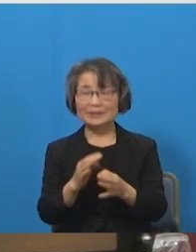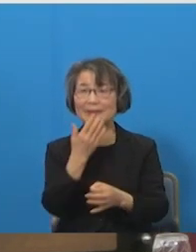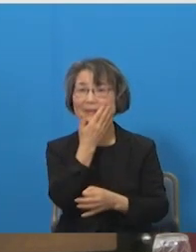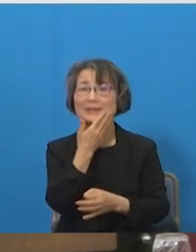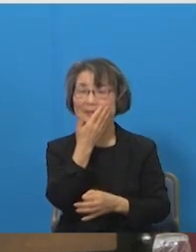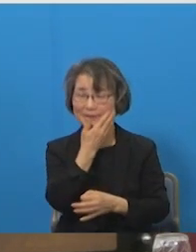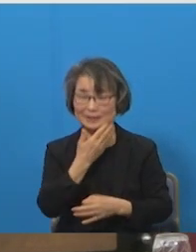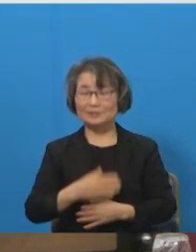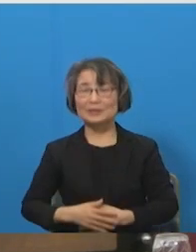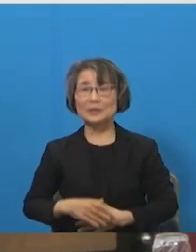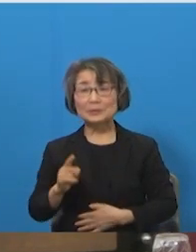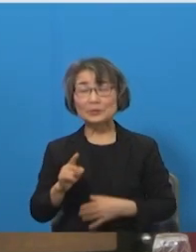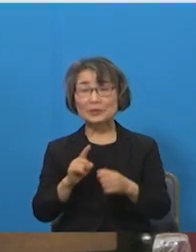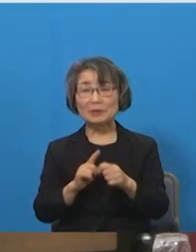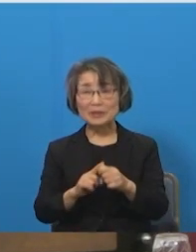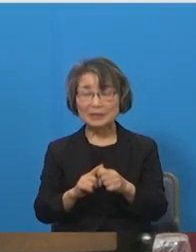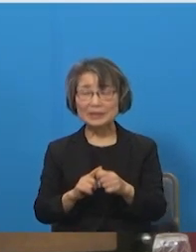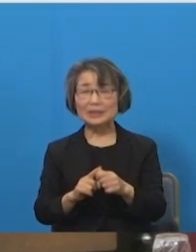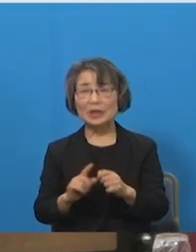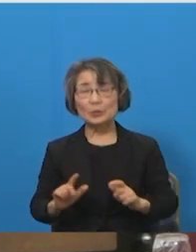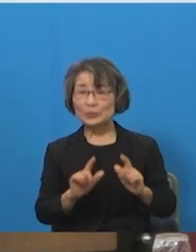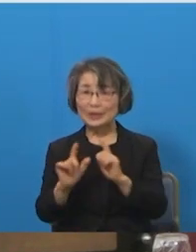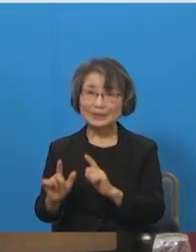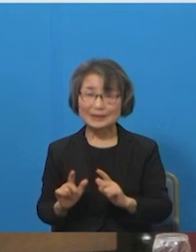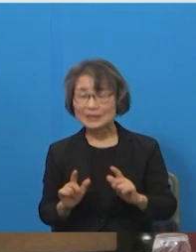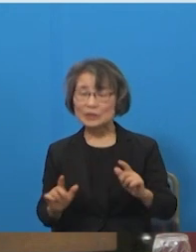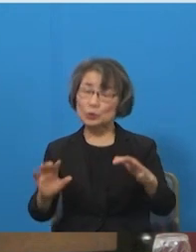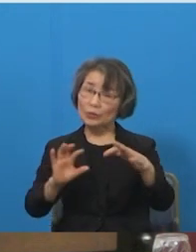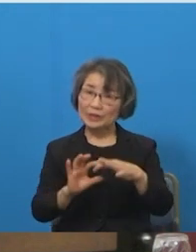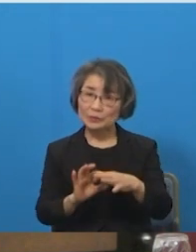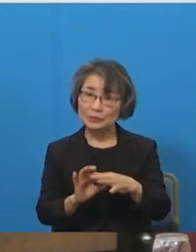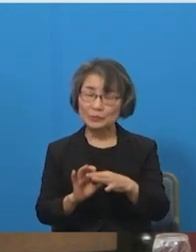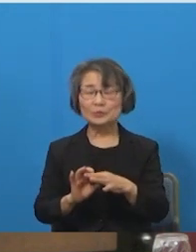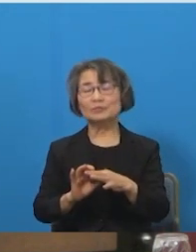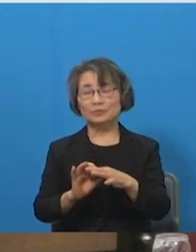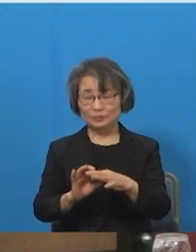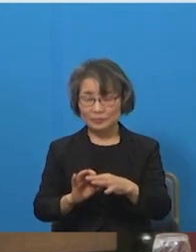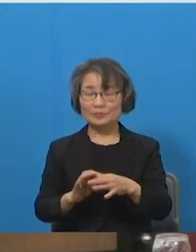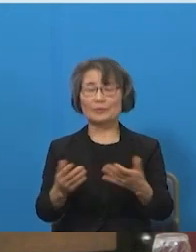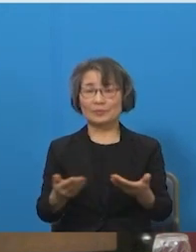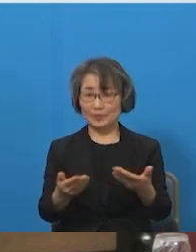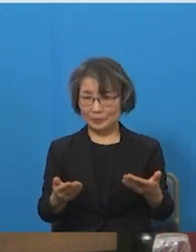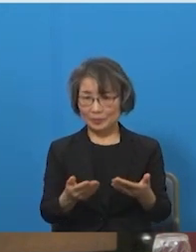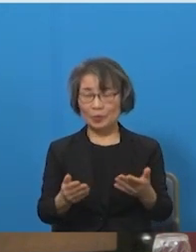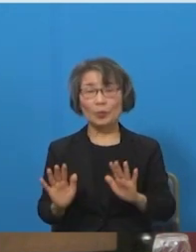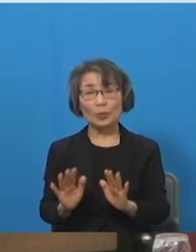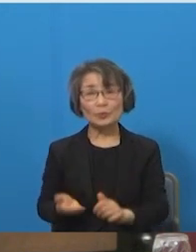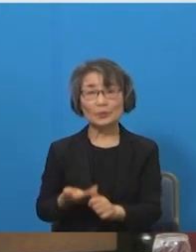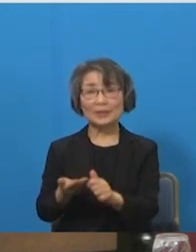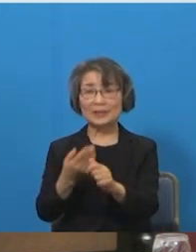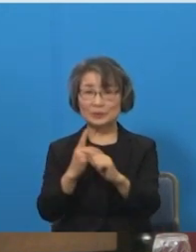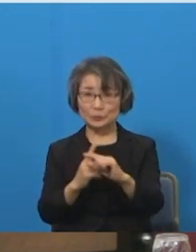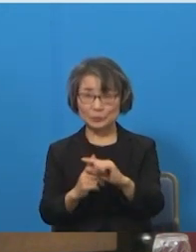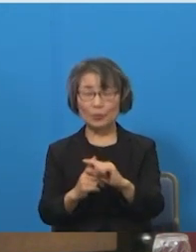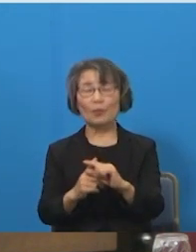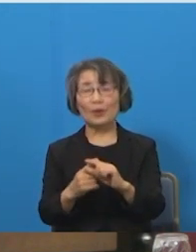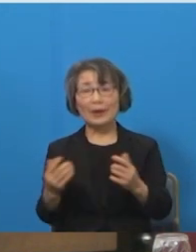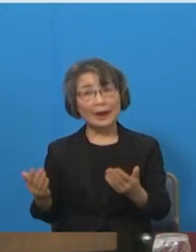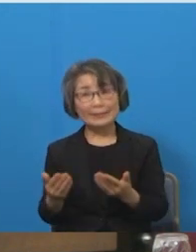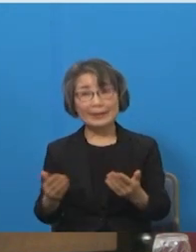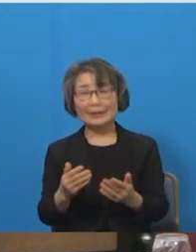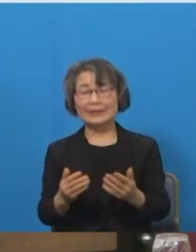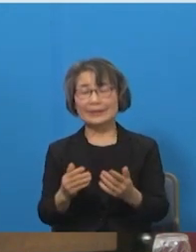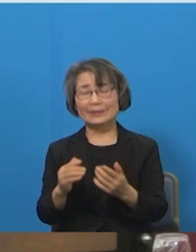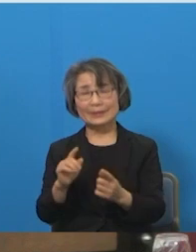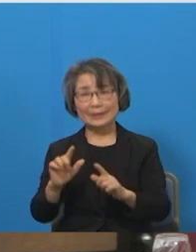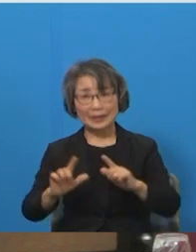ります。そのためには、暮らしに直結する雇用の安定や所得の向上、子育て中など多様な働き方への対